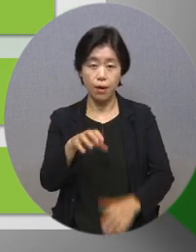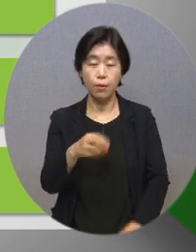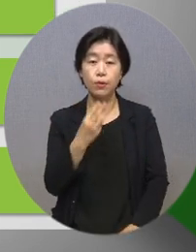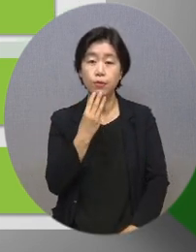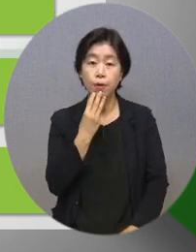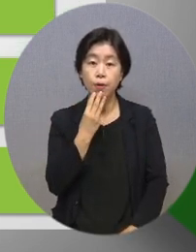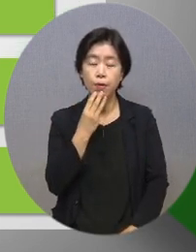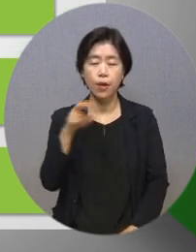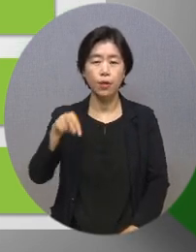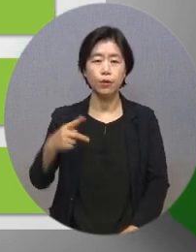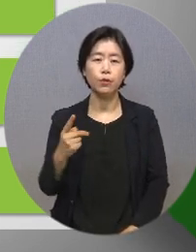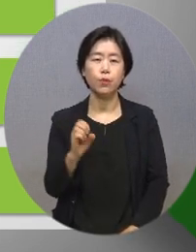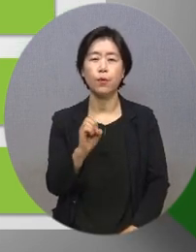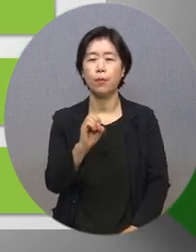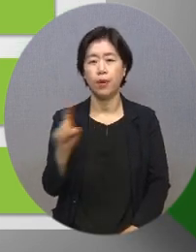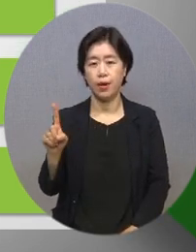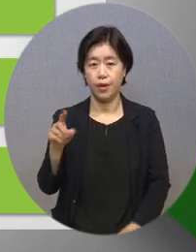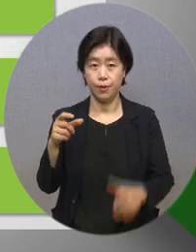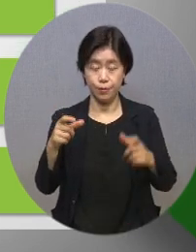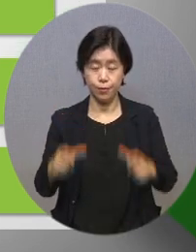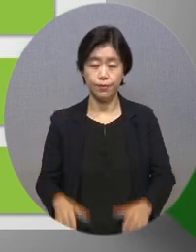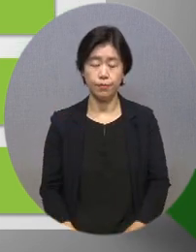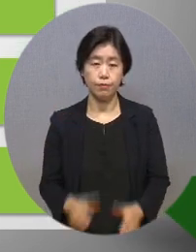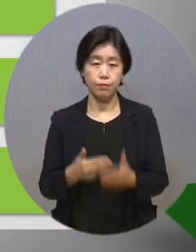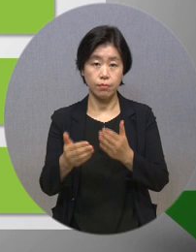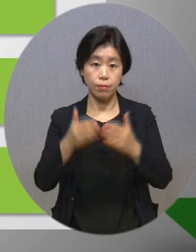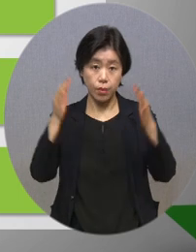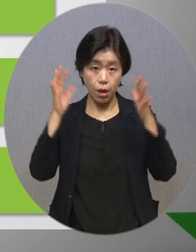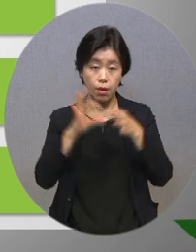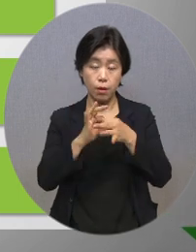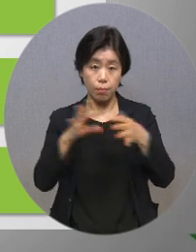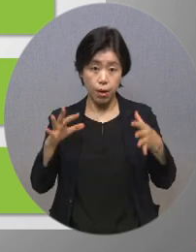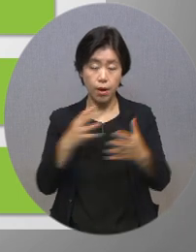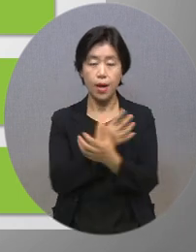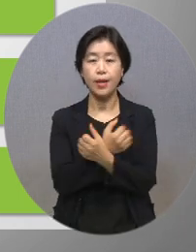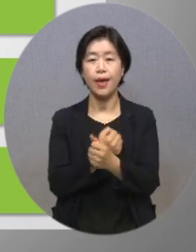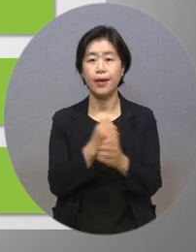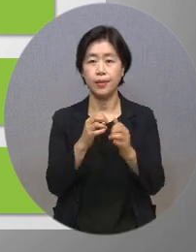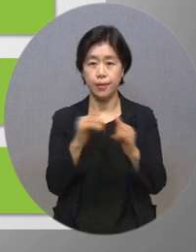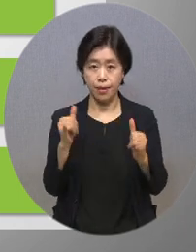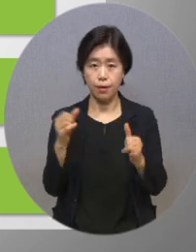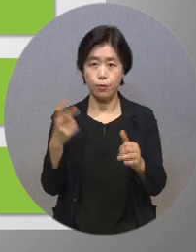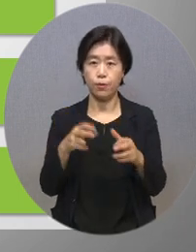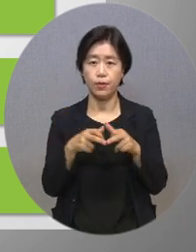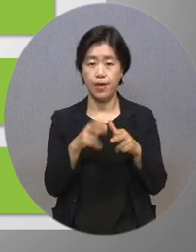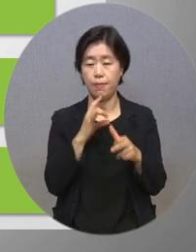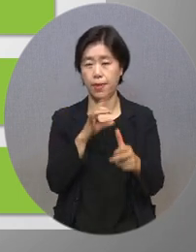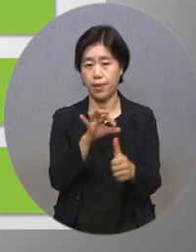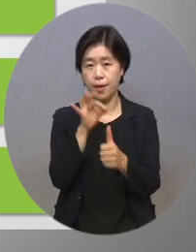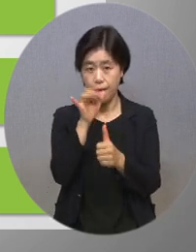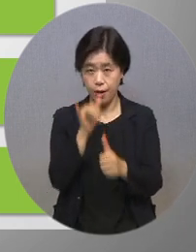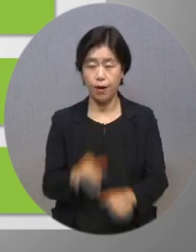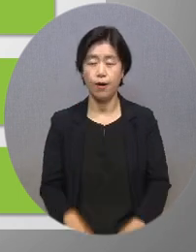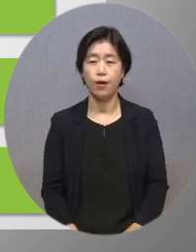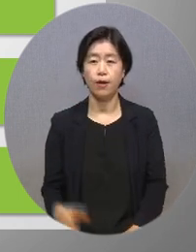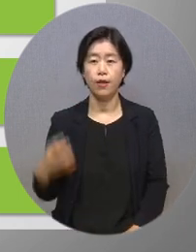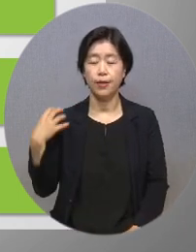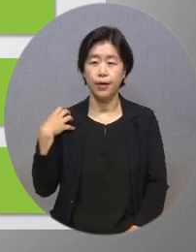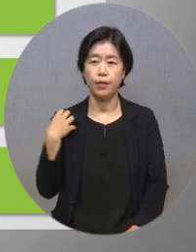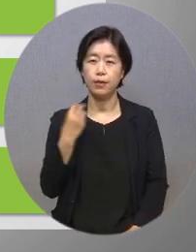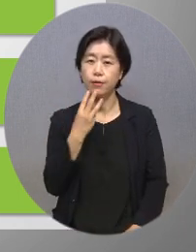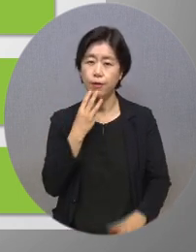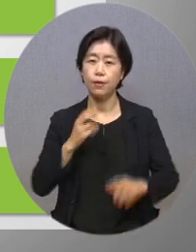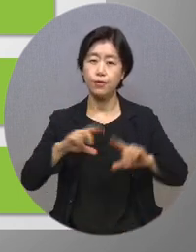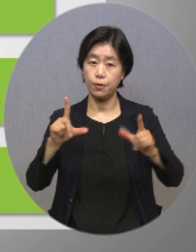서울특별시 송파구입니다. 경력과 학력은 무관하며 계약직을 채용합니다. 장애인만 채용하며 담당 지사는